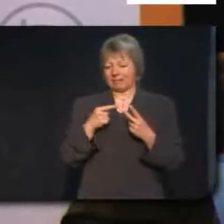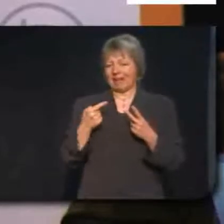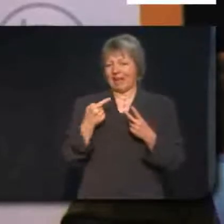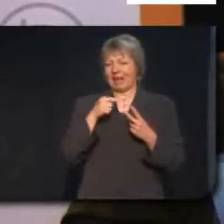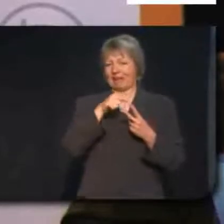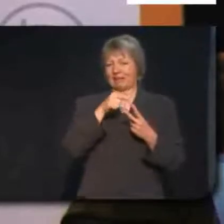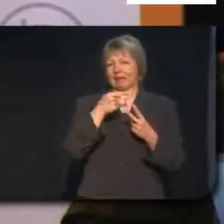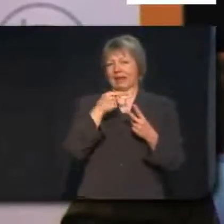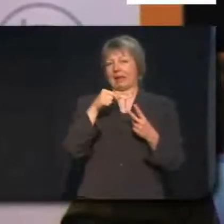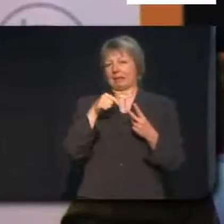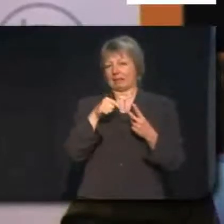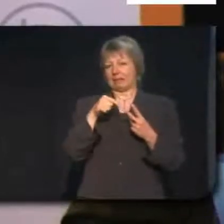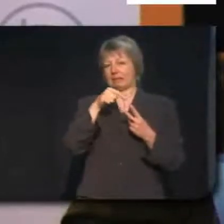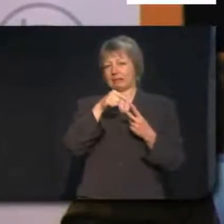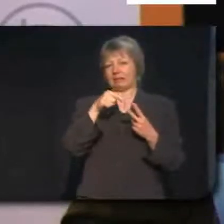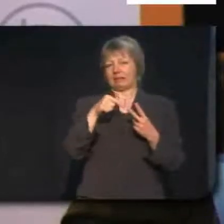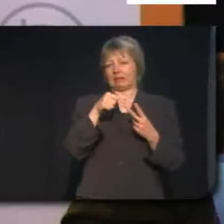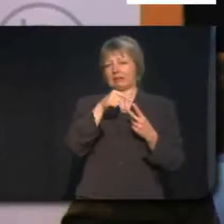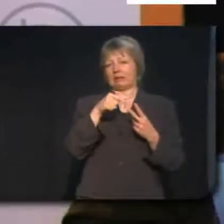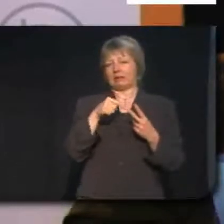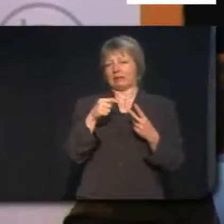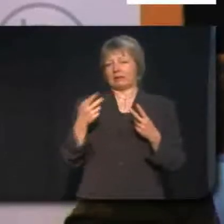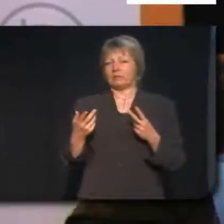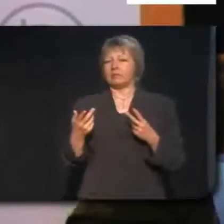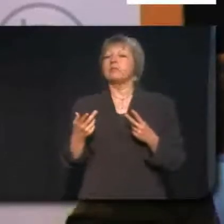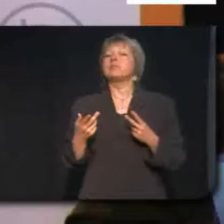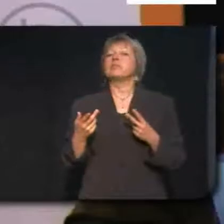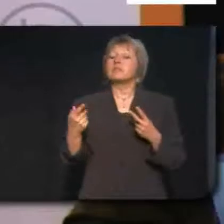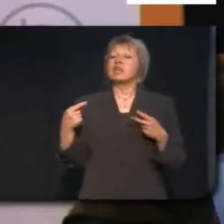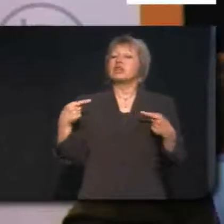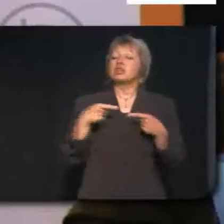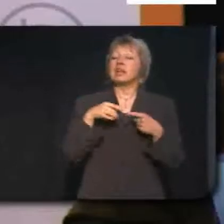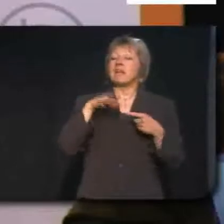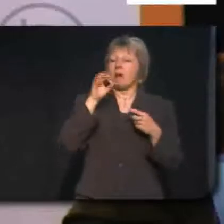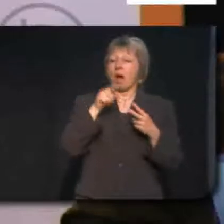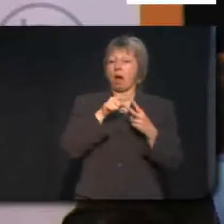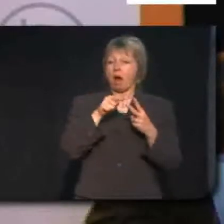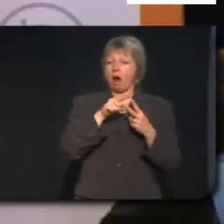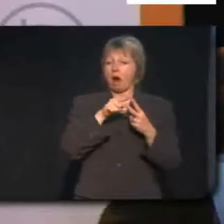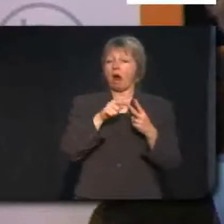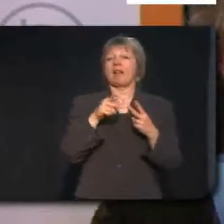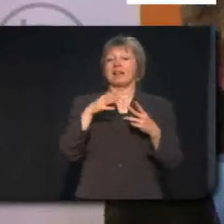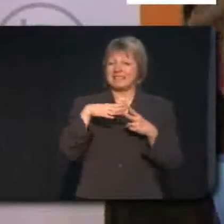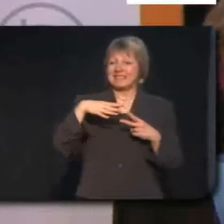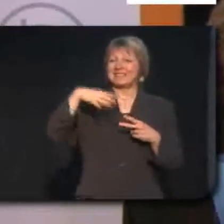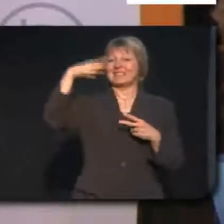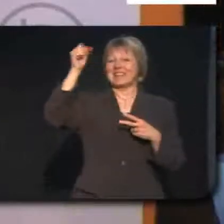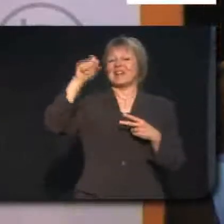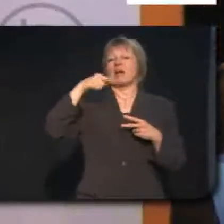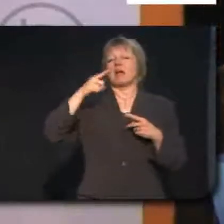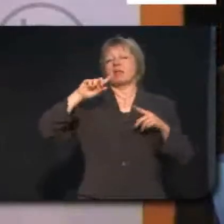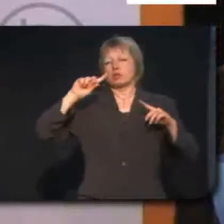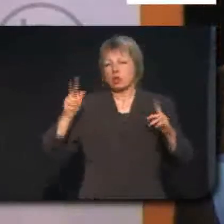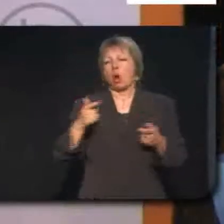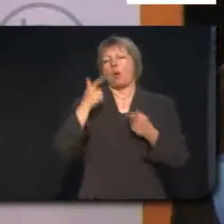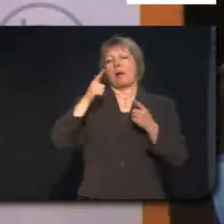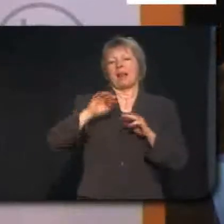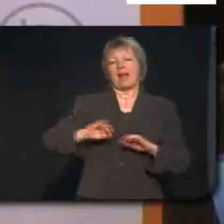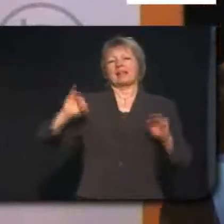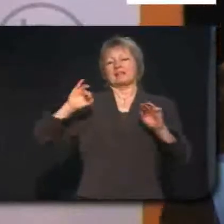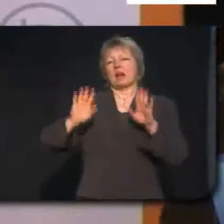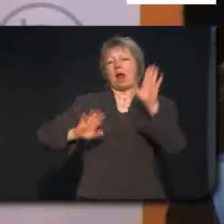der Sieger aus dieser Stichwahl wird einzeln nochmals abgestimmt und dann